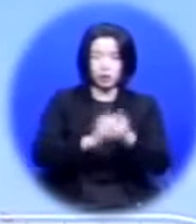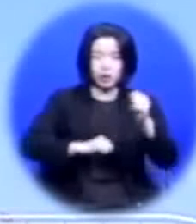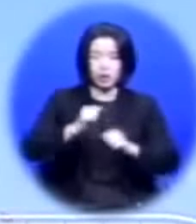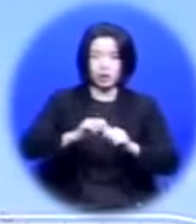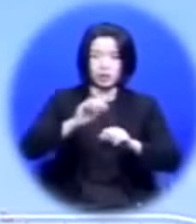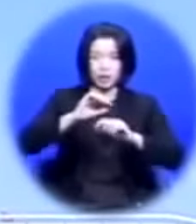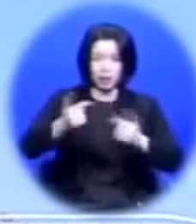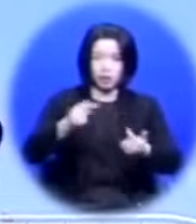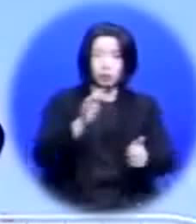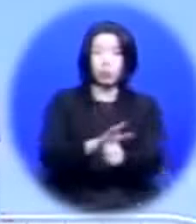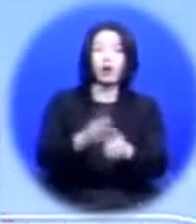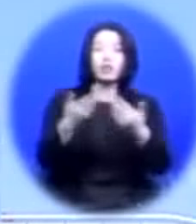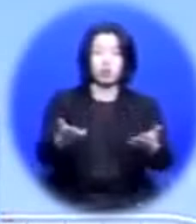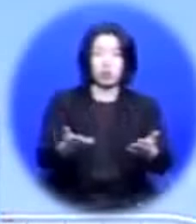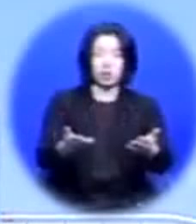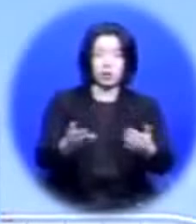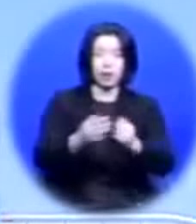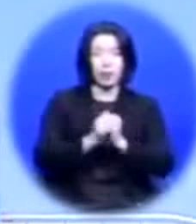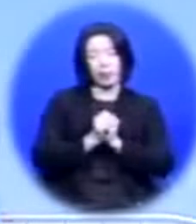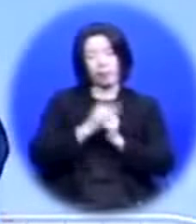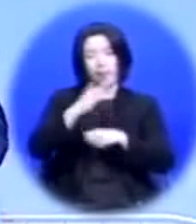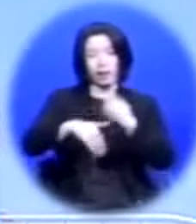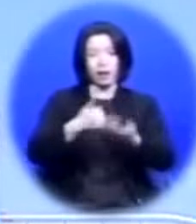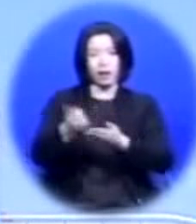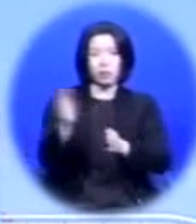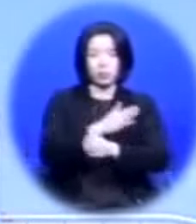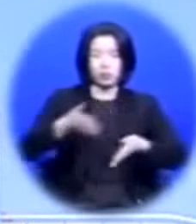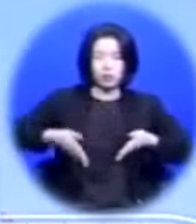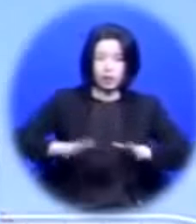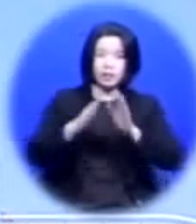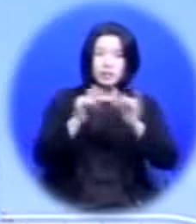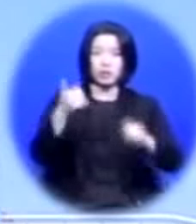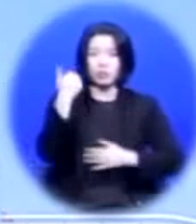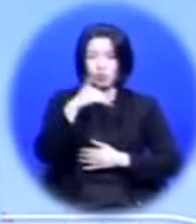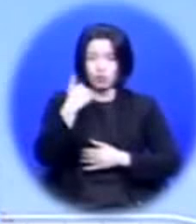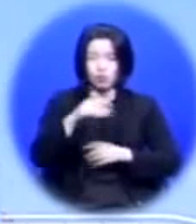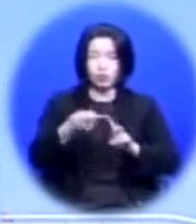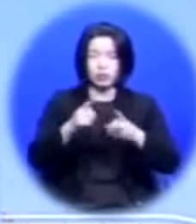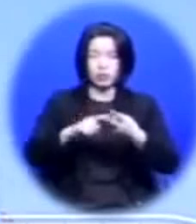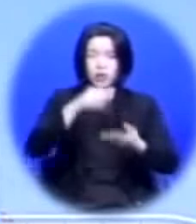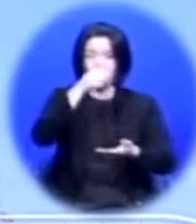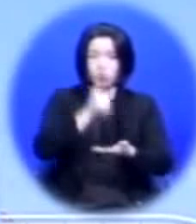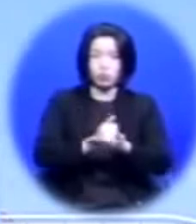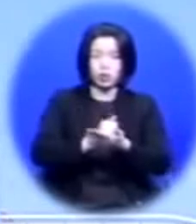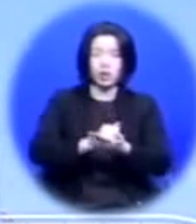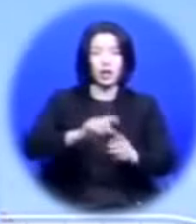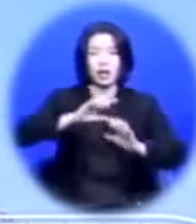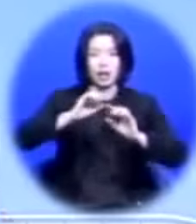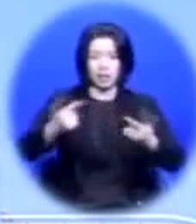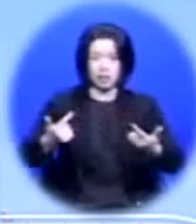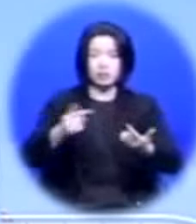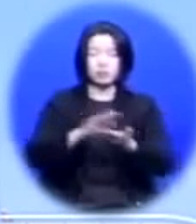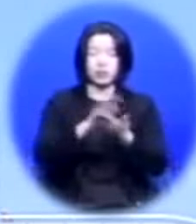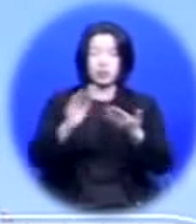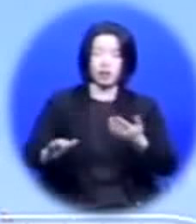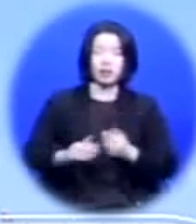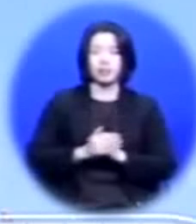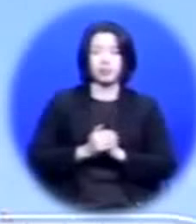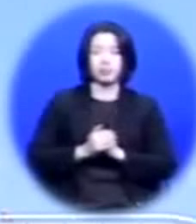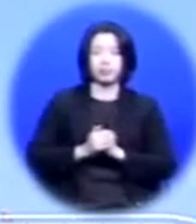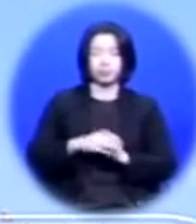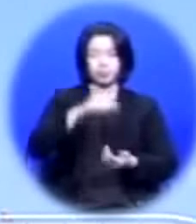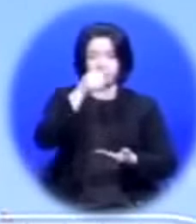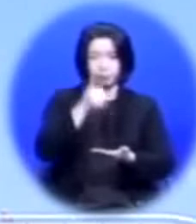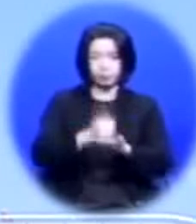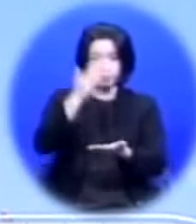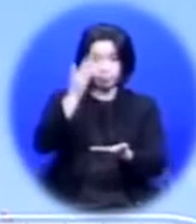해주시겠다 9절 말씀에 하나님에게서 난 사람은 누구나 죄를 짓지 않습니다 죄를